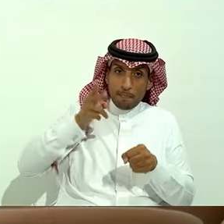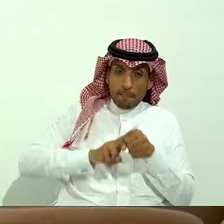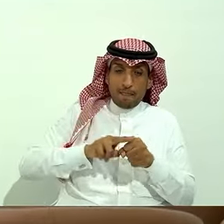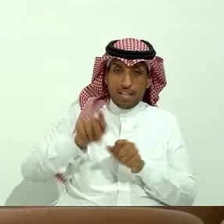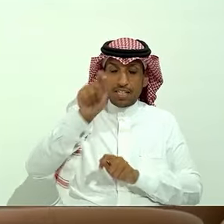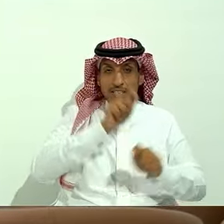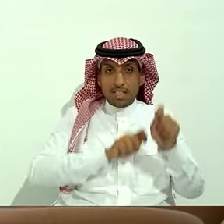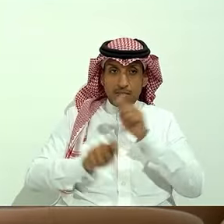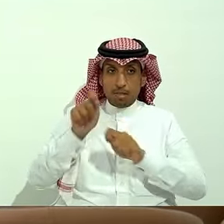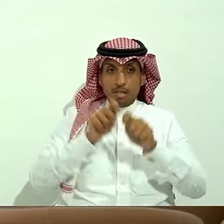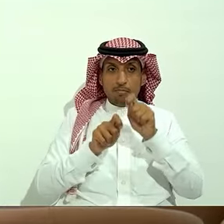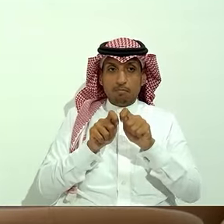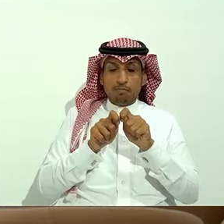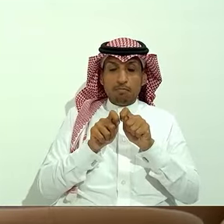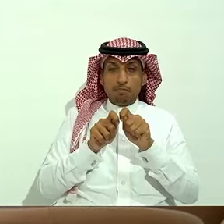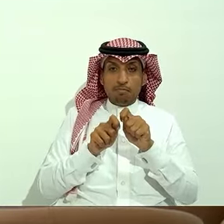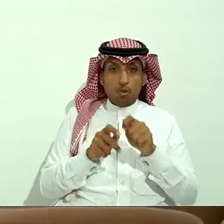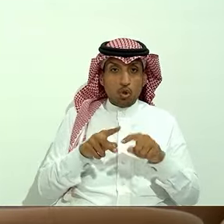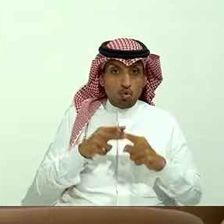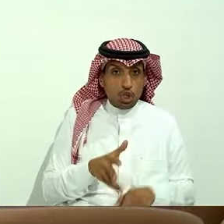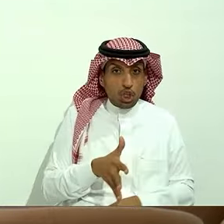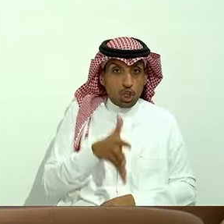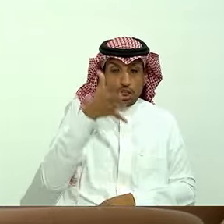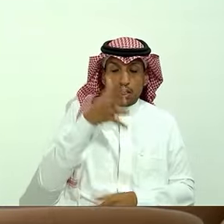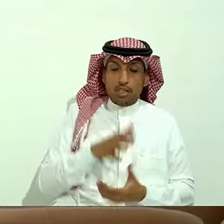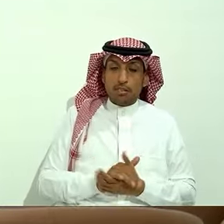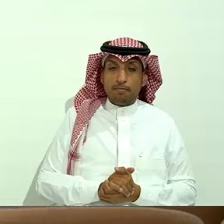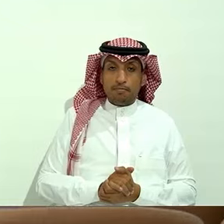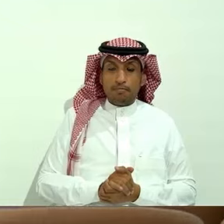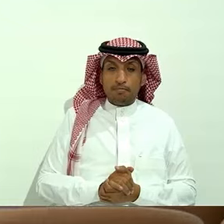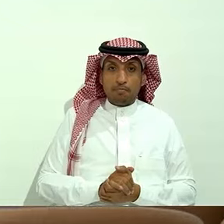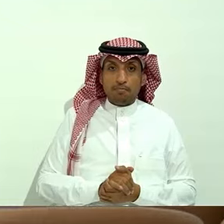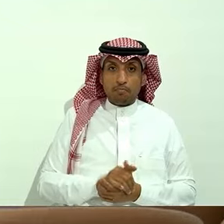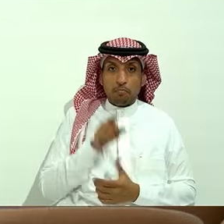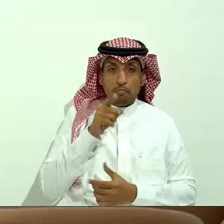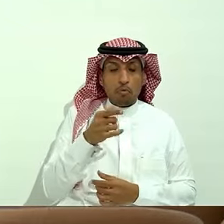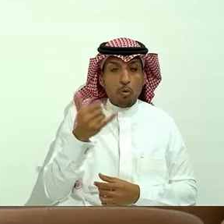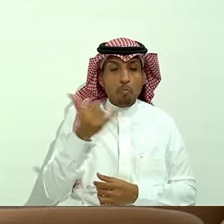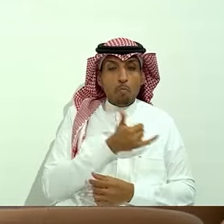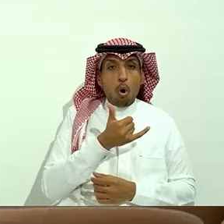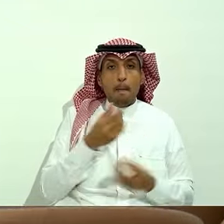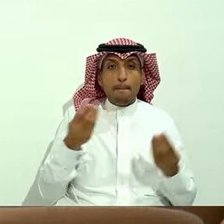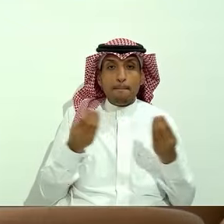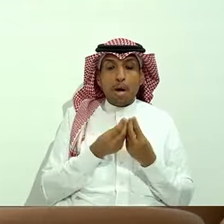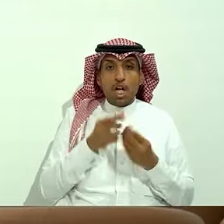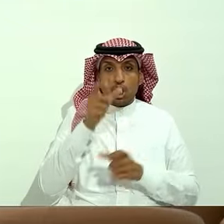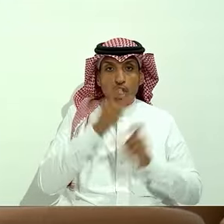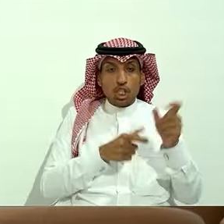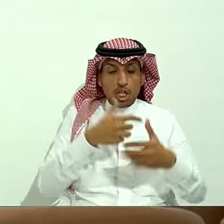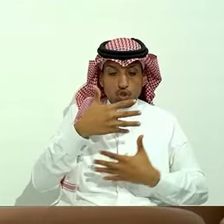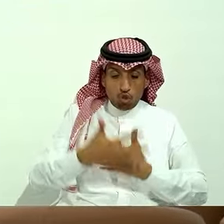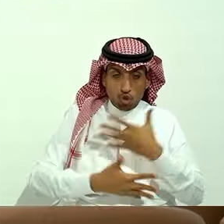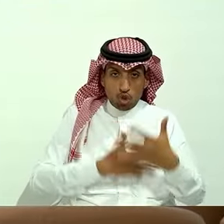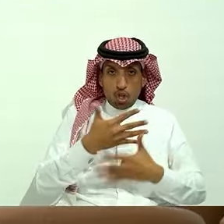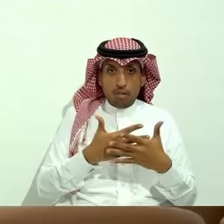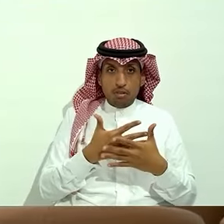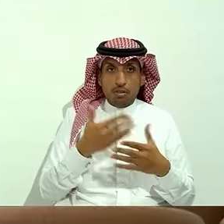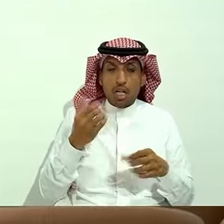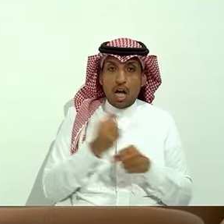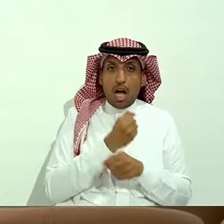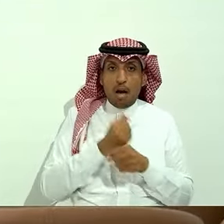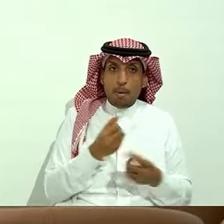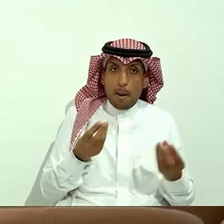التصميم وإنتاجه بطريقة مودرن جدا محتمل بوجود الحرفيات اللي يقدروا